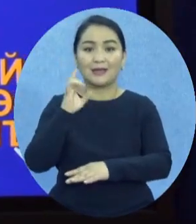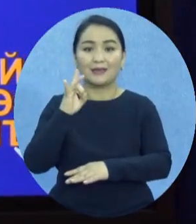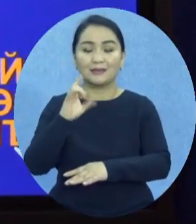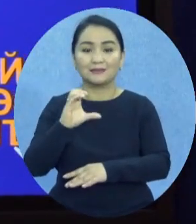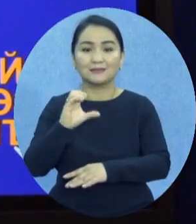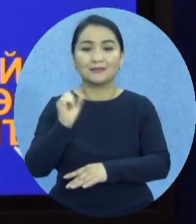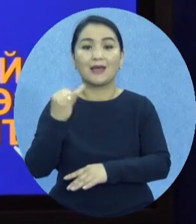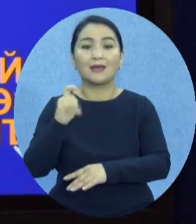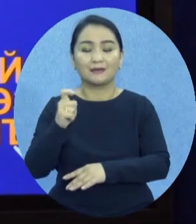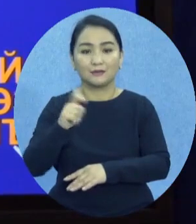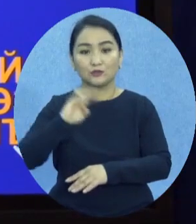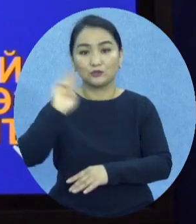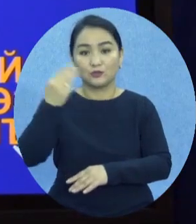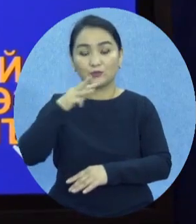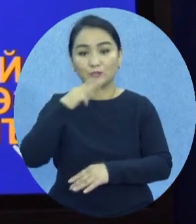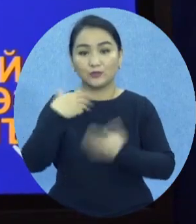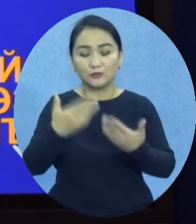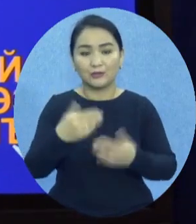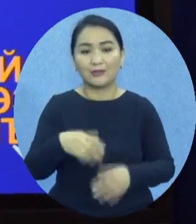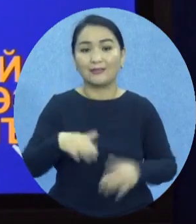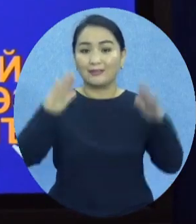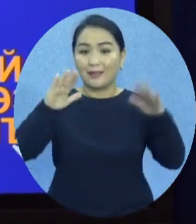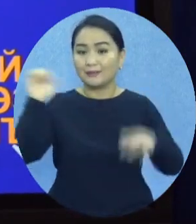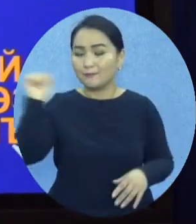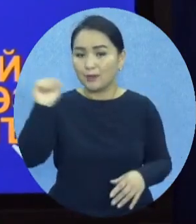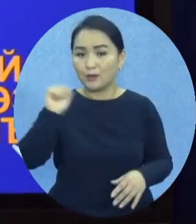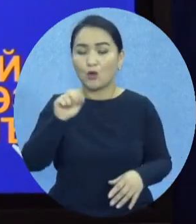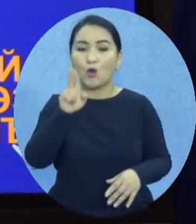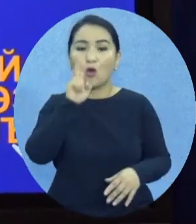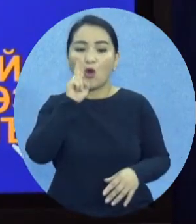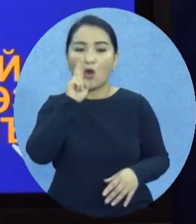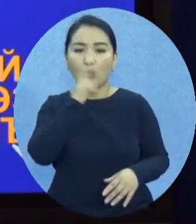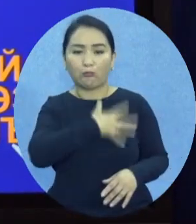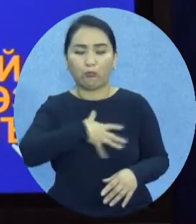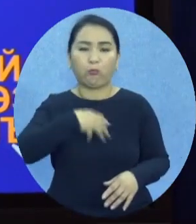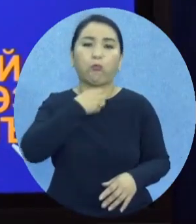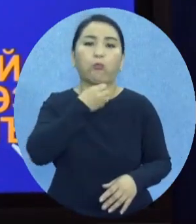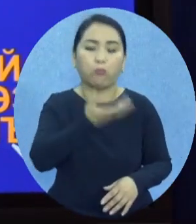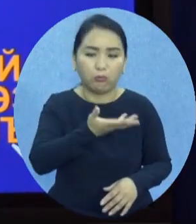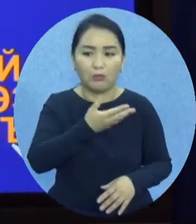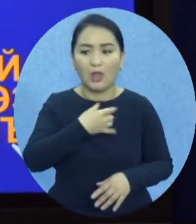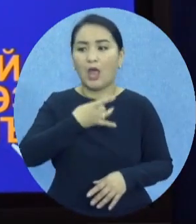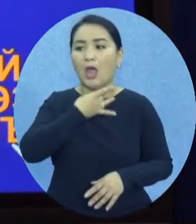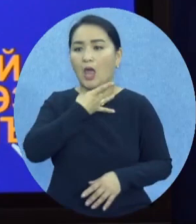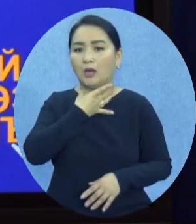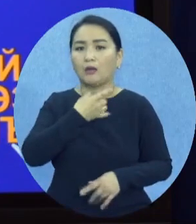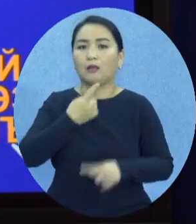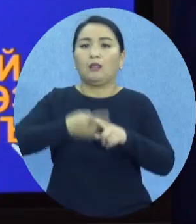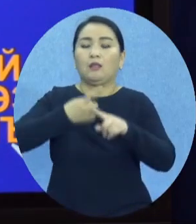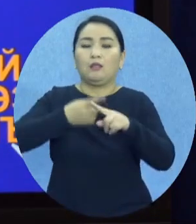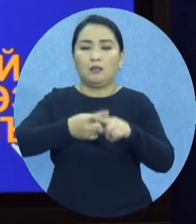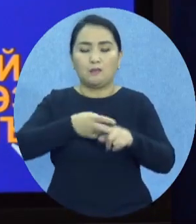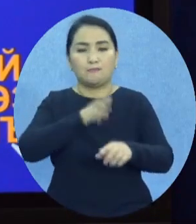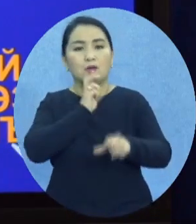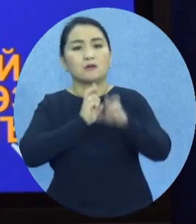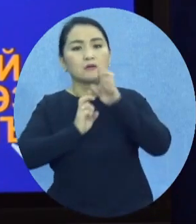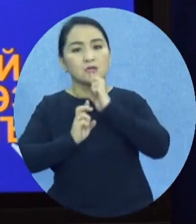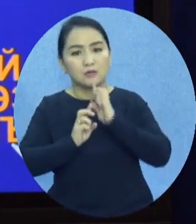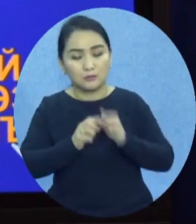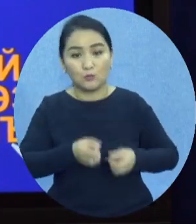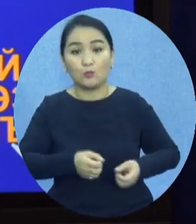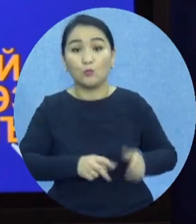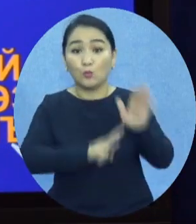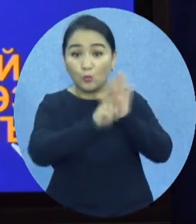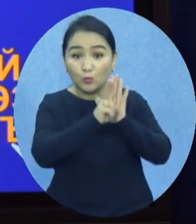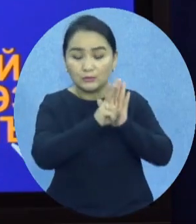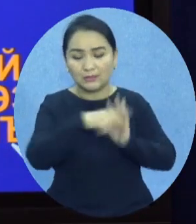наадмын өдрүүдээр бол бас энэ хоолны хордлого, за мөн арь хэтрүүлэн хэрэгснээс үүдэлтэйгээр эмгэгүүд бол нэлээд үүсдэг. Эрүүл мэндийн салбар дээр